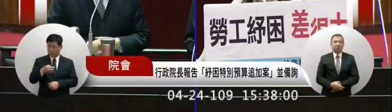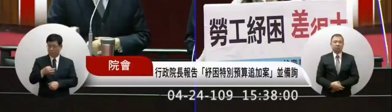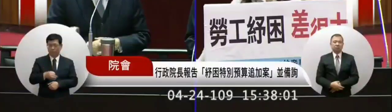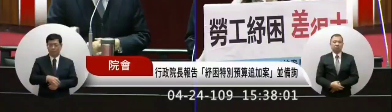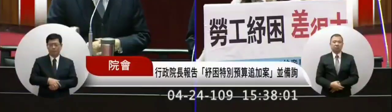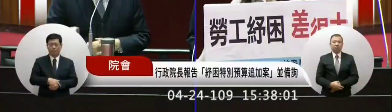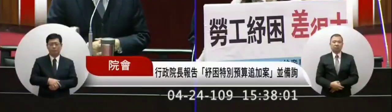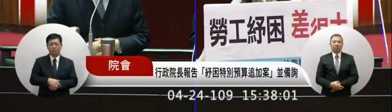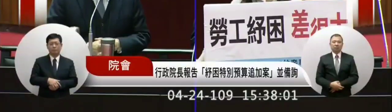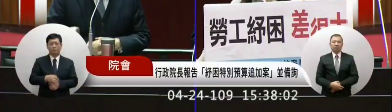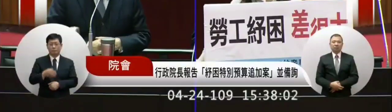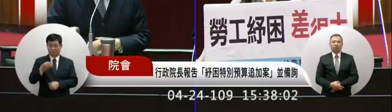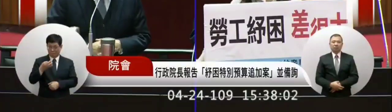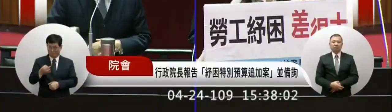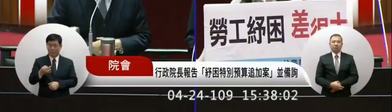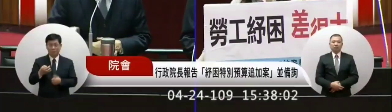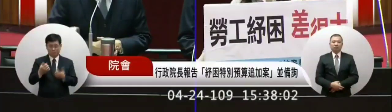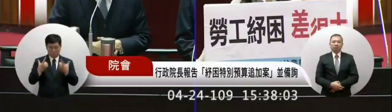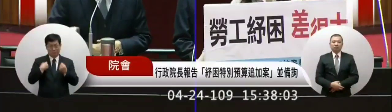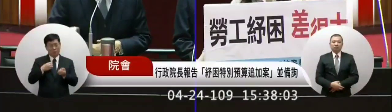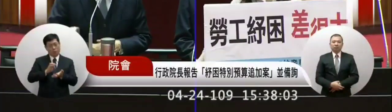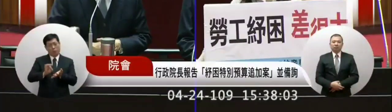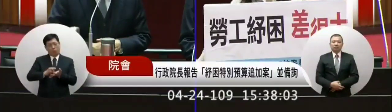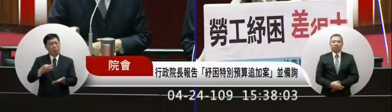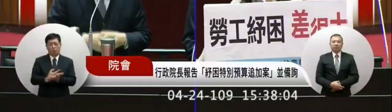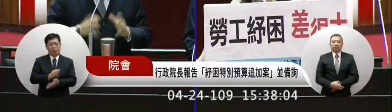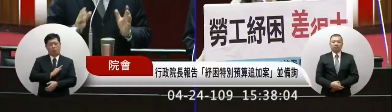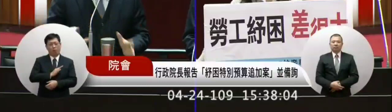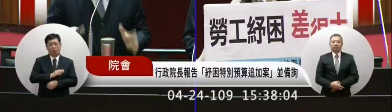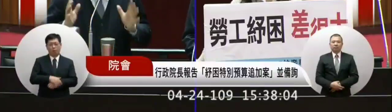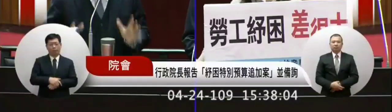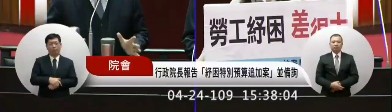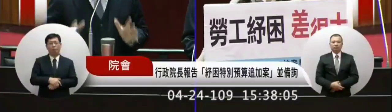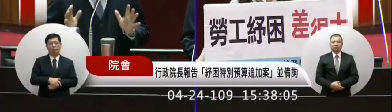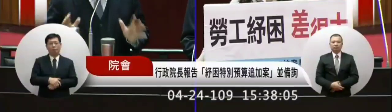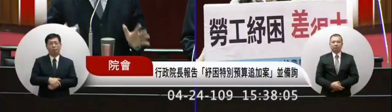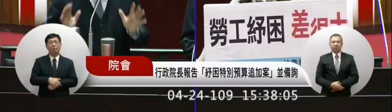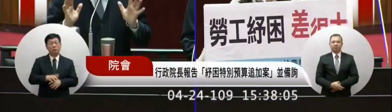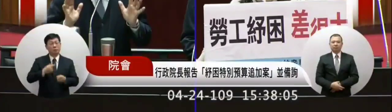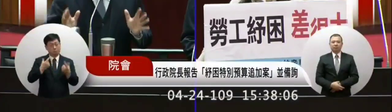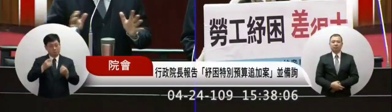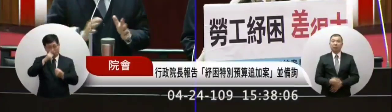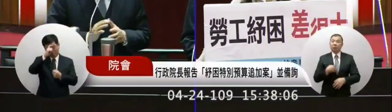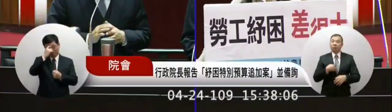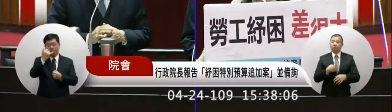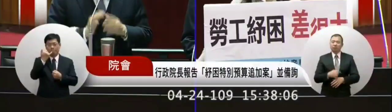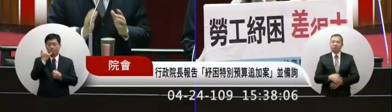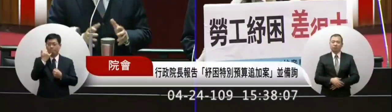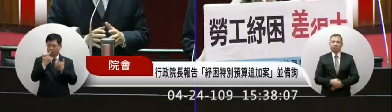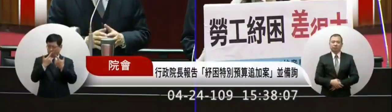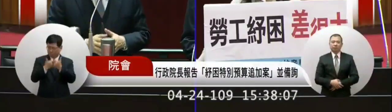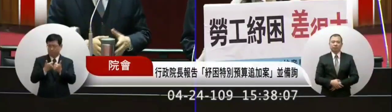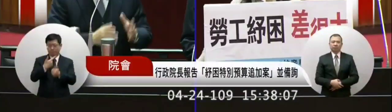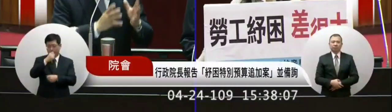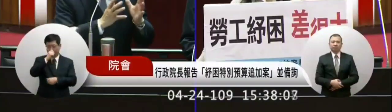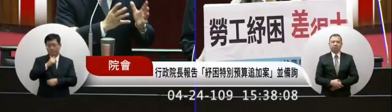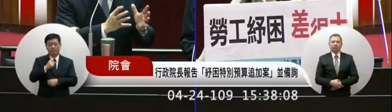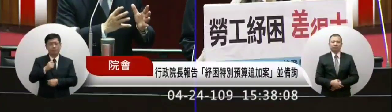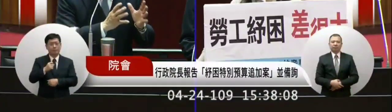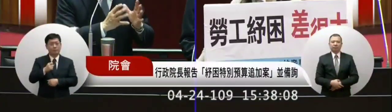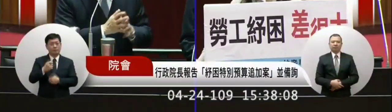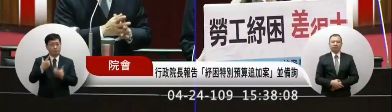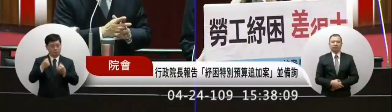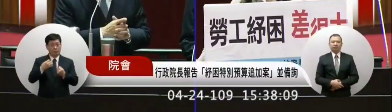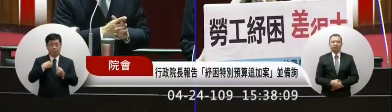是我听下来，嘿， 钱永远都是不够的啦。但我们就是希望做到最好，但